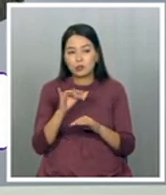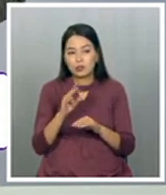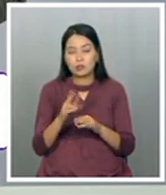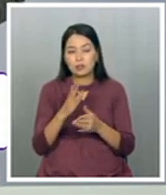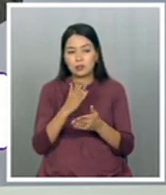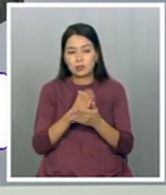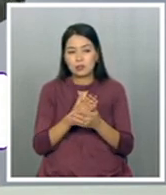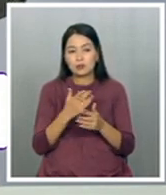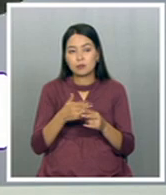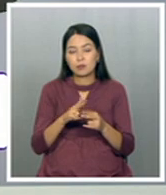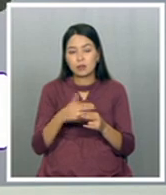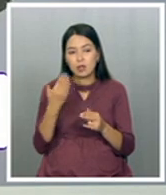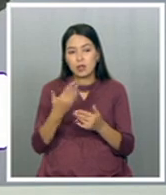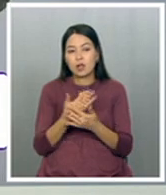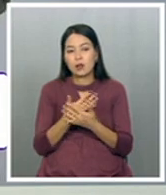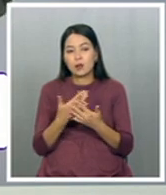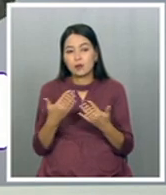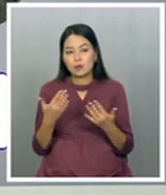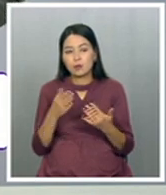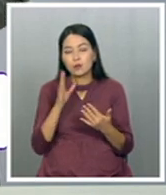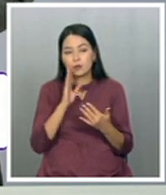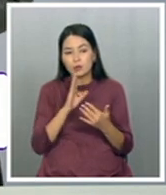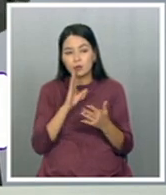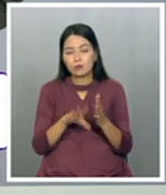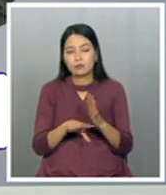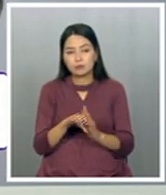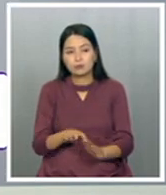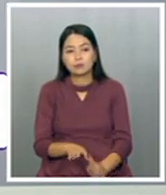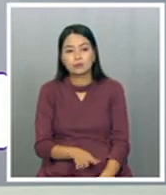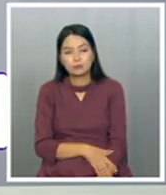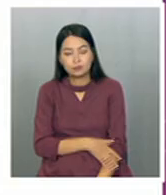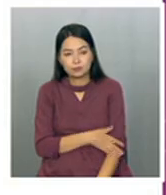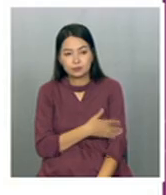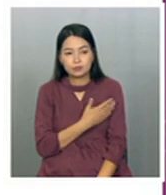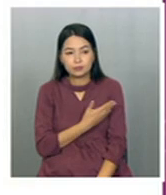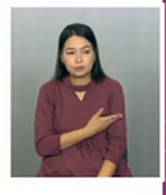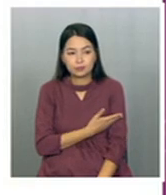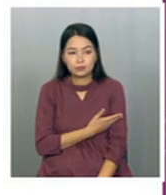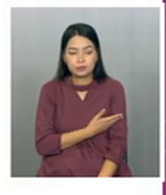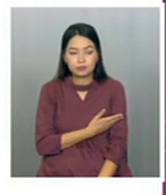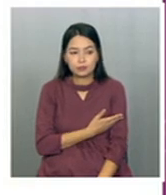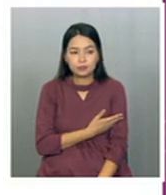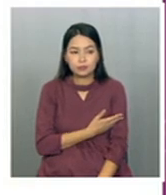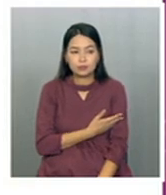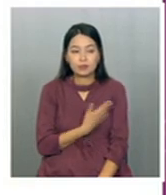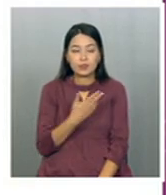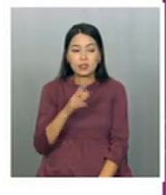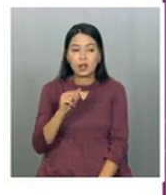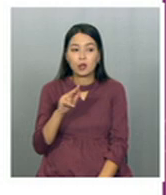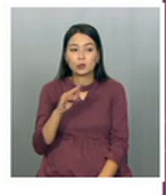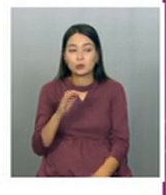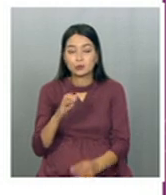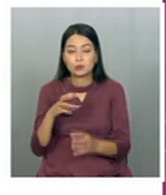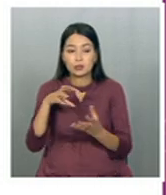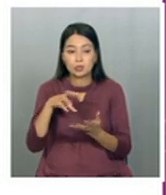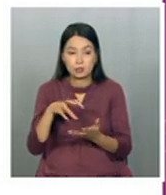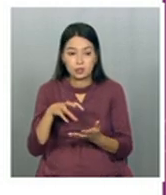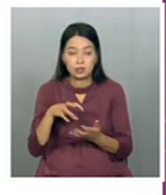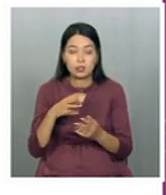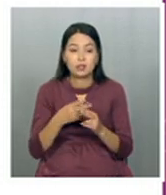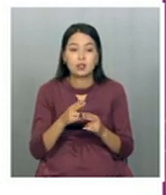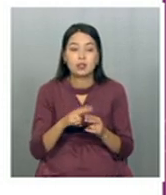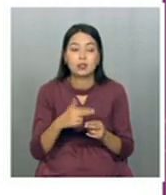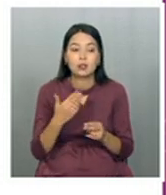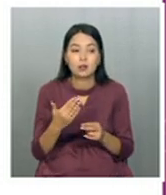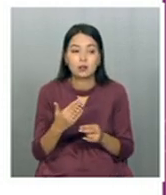Ол соның әсерінен суды өте баяу буландырады. Ал кактус өсімдігін қарайтын болсаңыздар, олардың